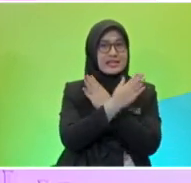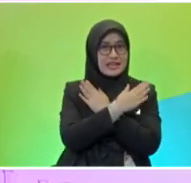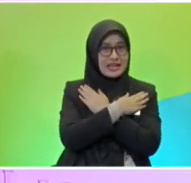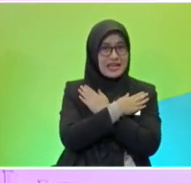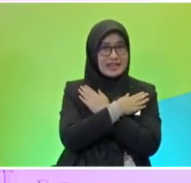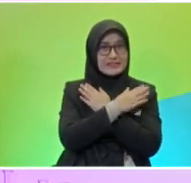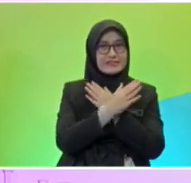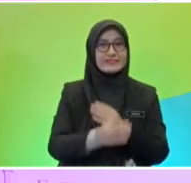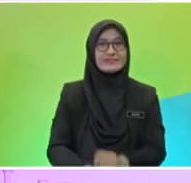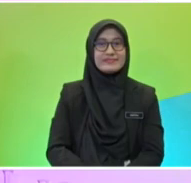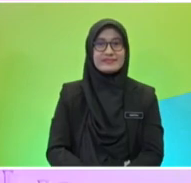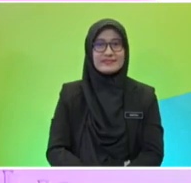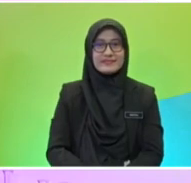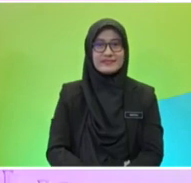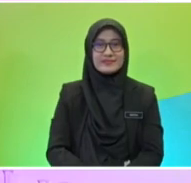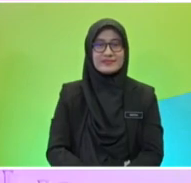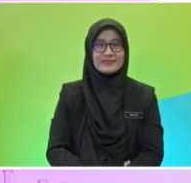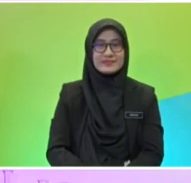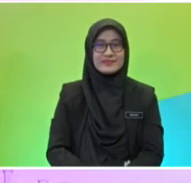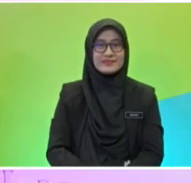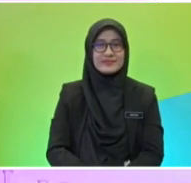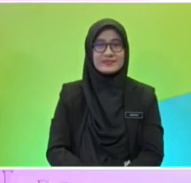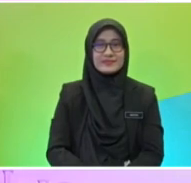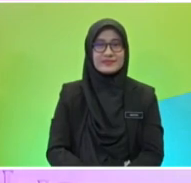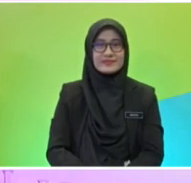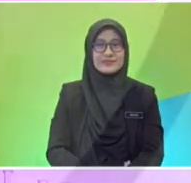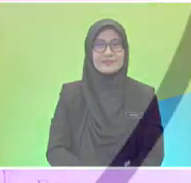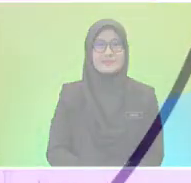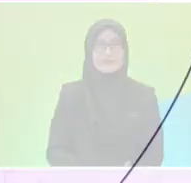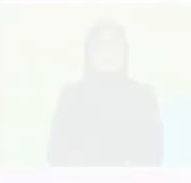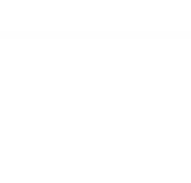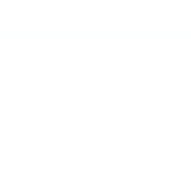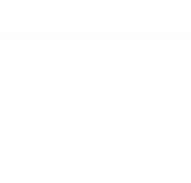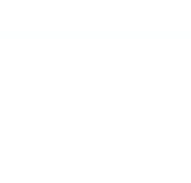Prasekolah. Kuek, kuek, kuek, kuek. Kuek, kuek. Kuek, kuek.